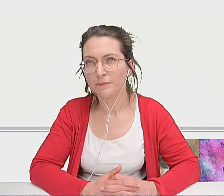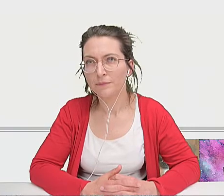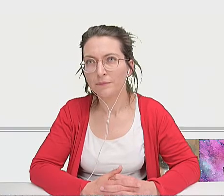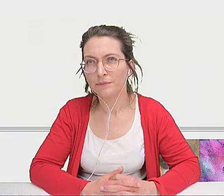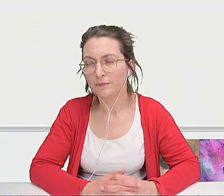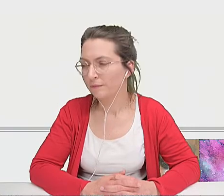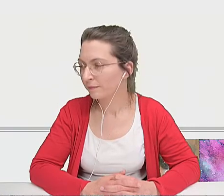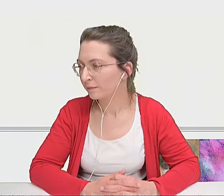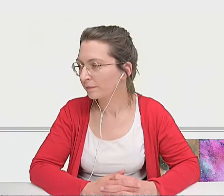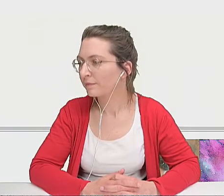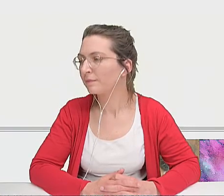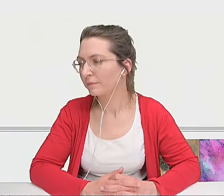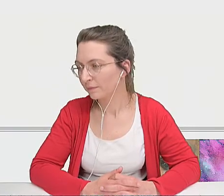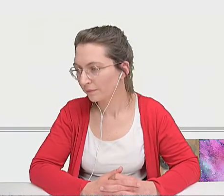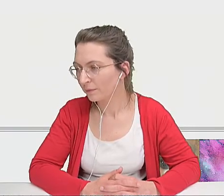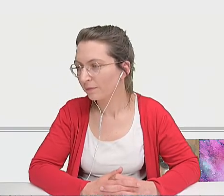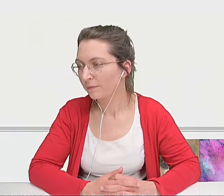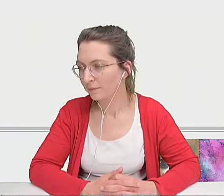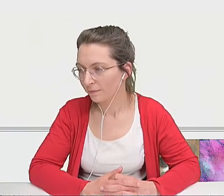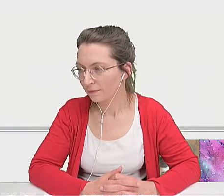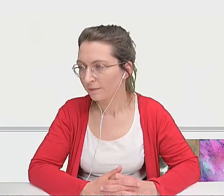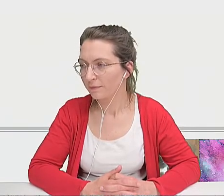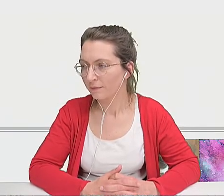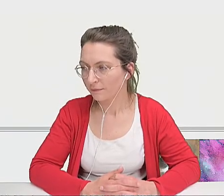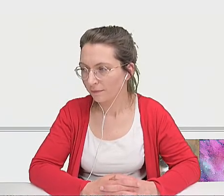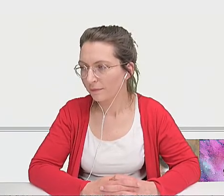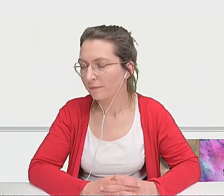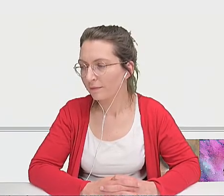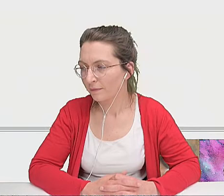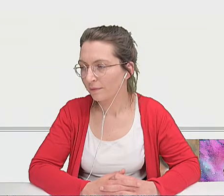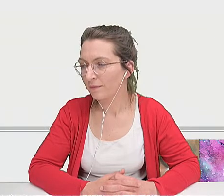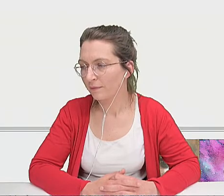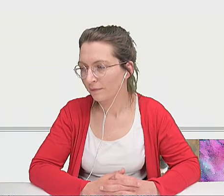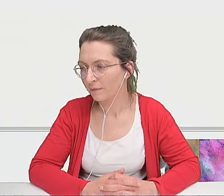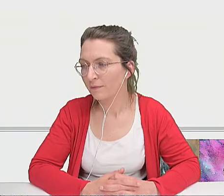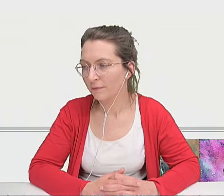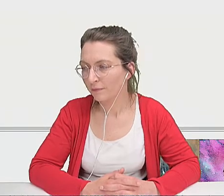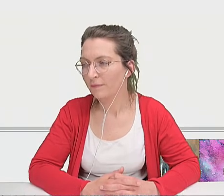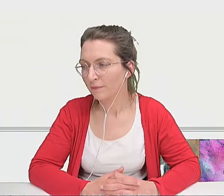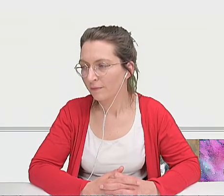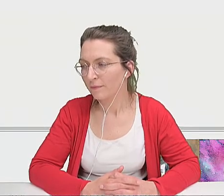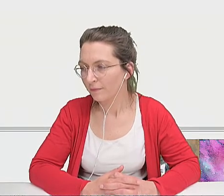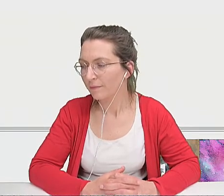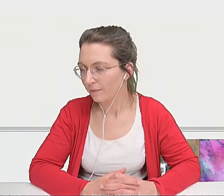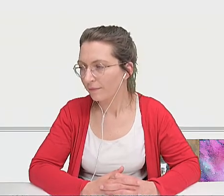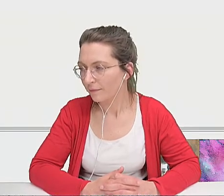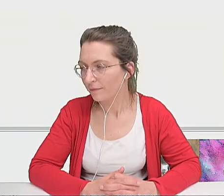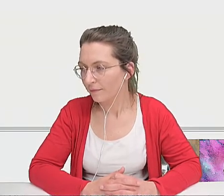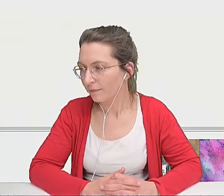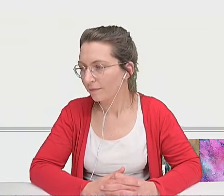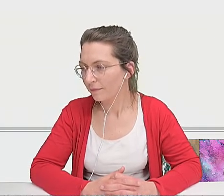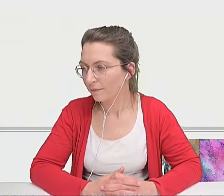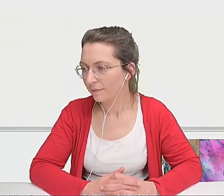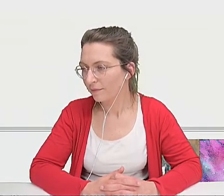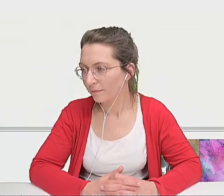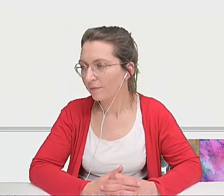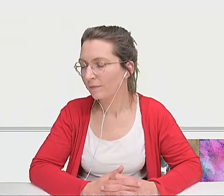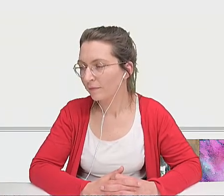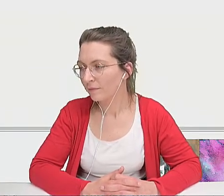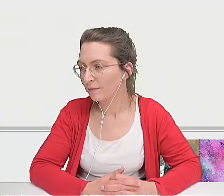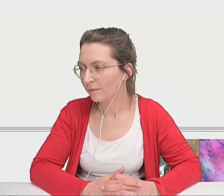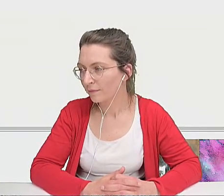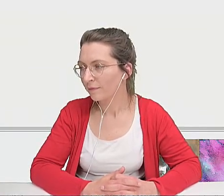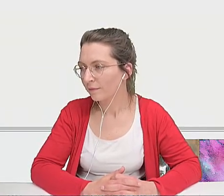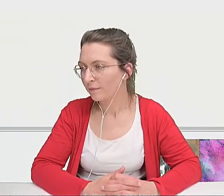Aufgaben aufsteigend immer mehr Erklärungen und dann kommen immer mehr Bausteine dazu, die man dann kennt und